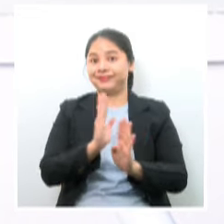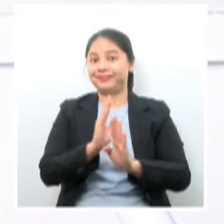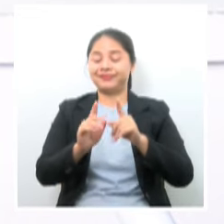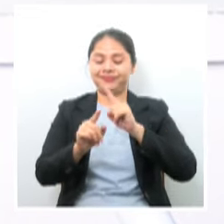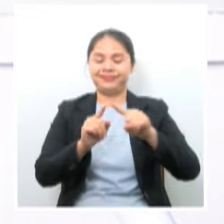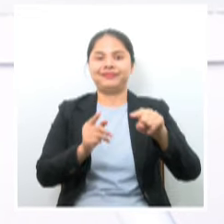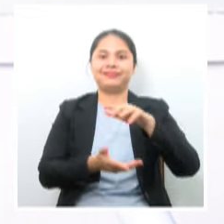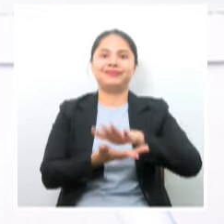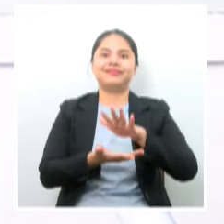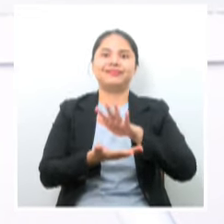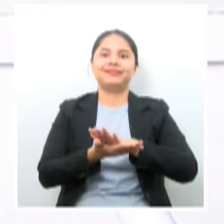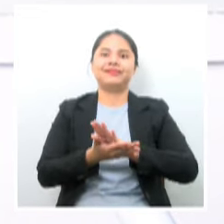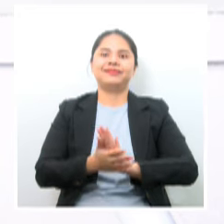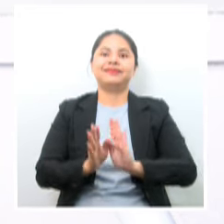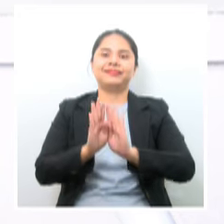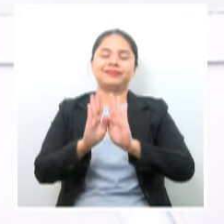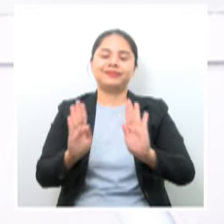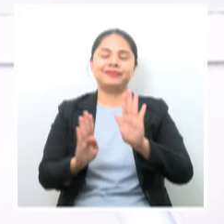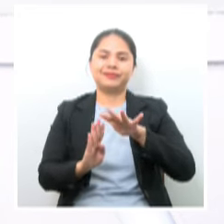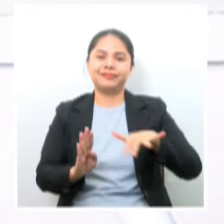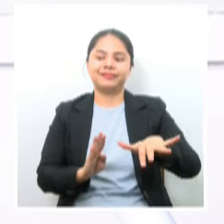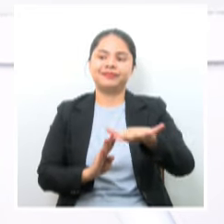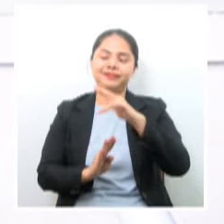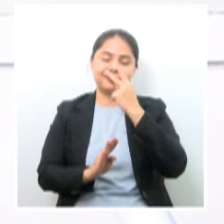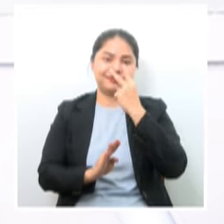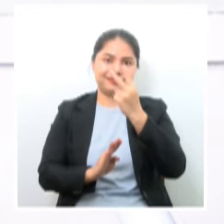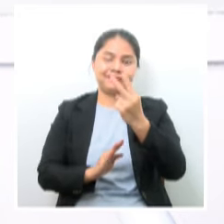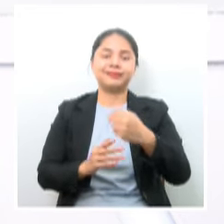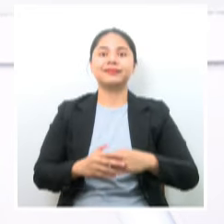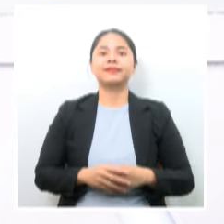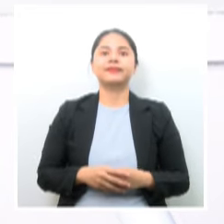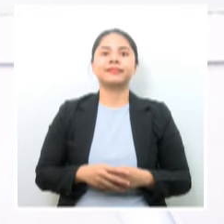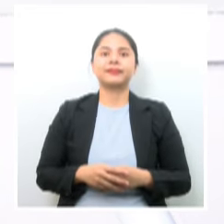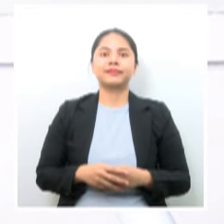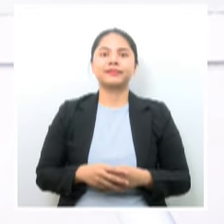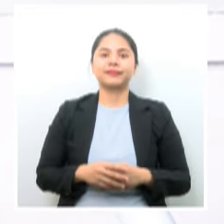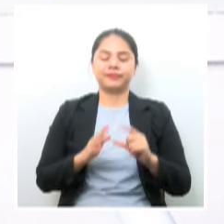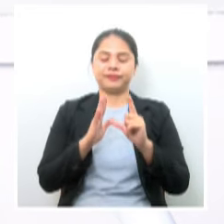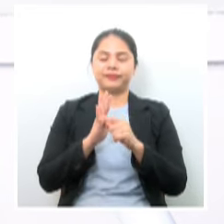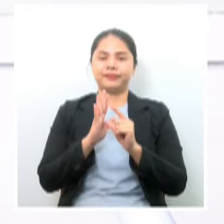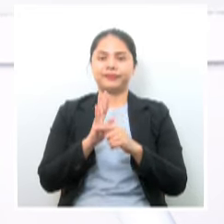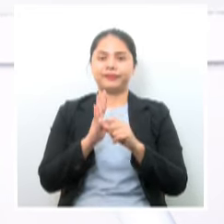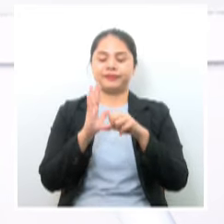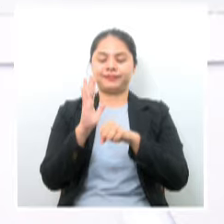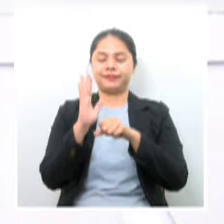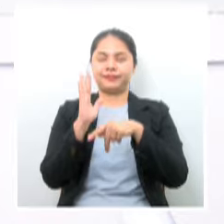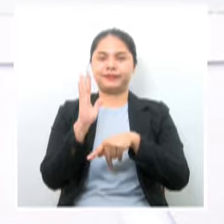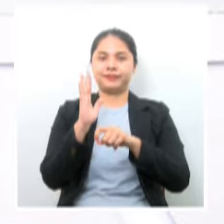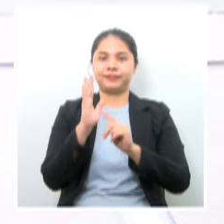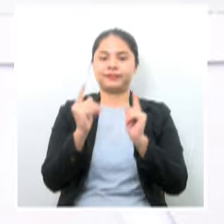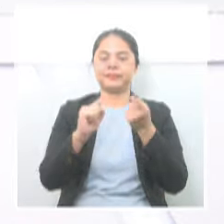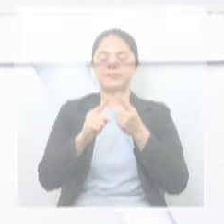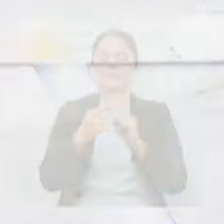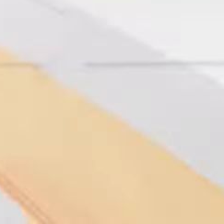เปิดเทอมในภาคเรียนที่1ปีการศึกษา2567ในช่วงนี้ค่ะเลขาธิการกพฐ.พบเพื่อนครูขอเชิญรับชม